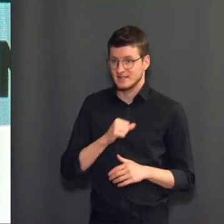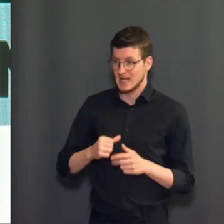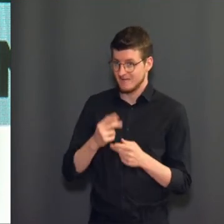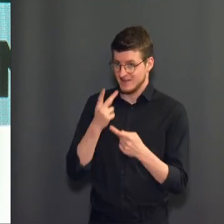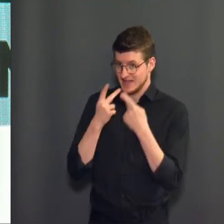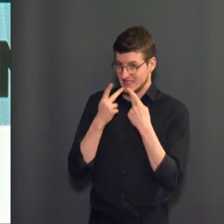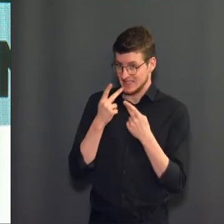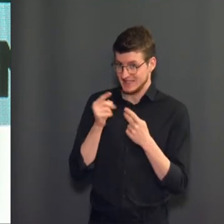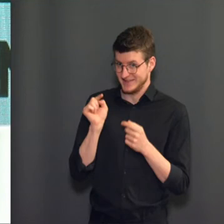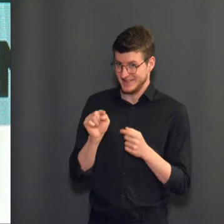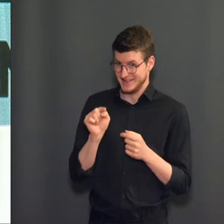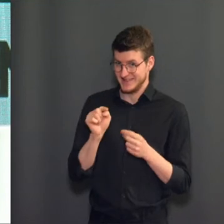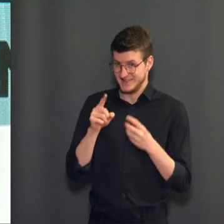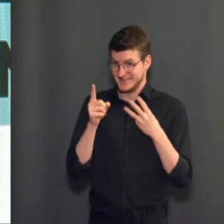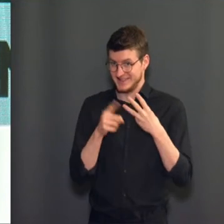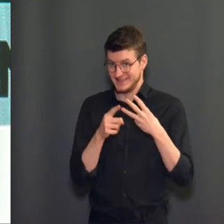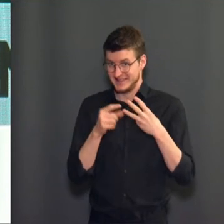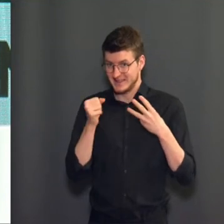80% betrouwbaar.